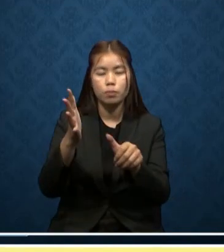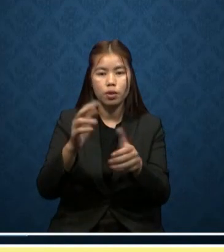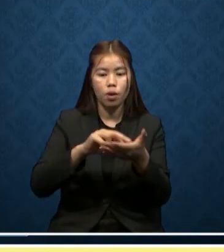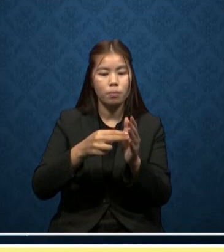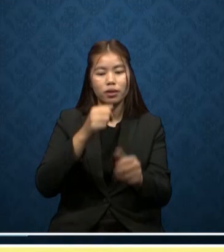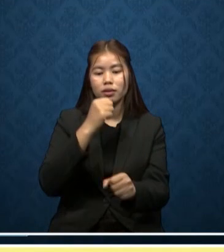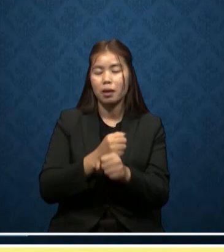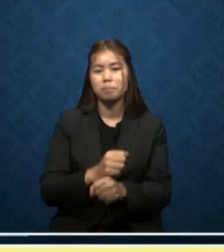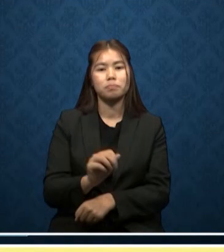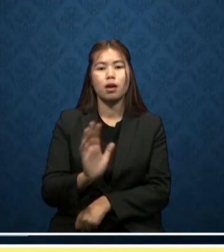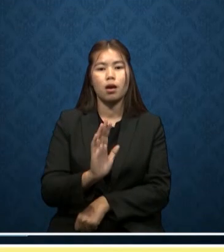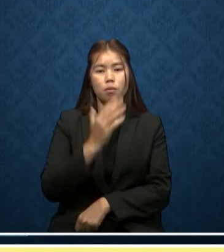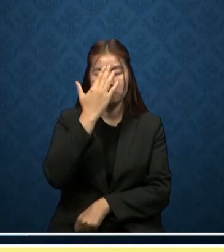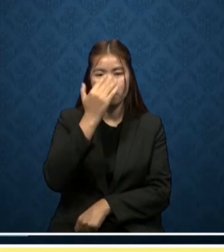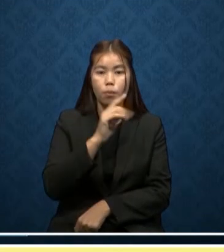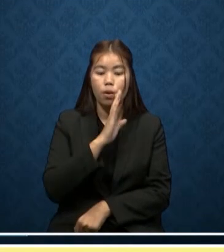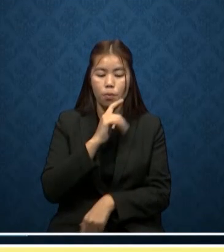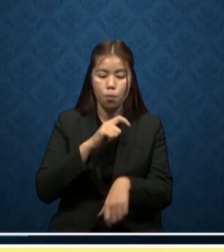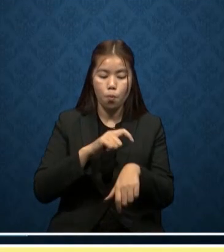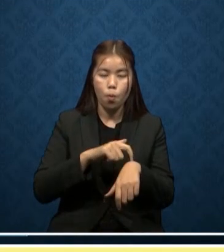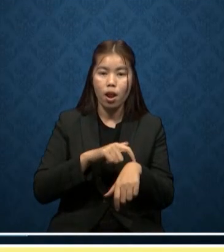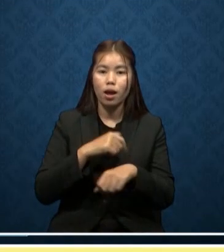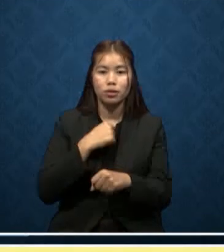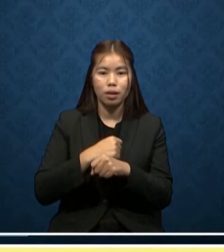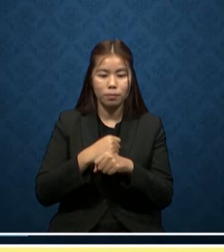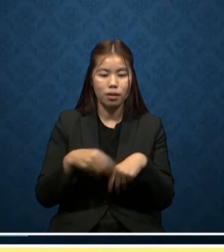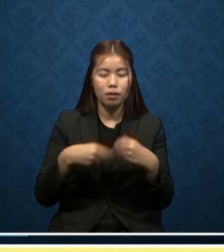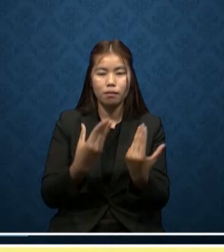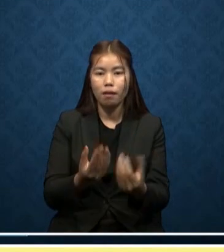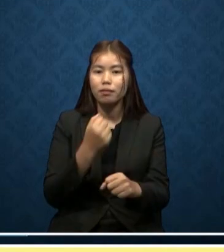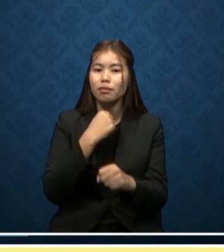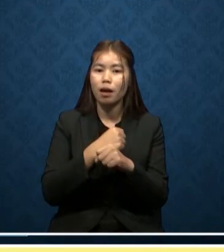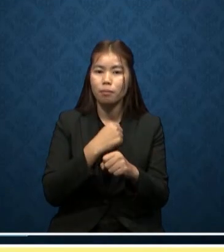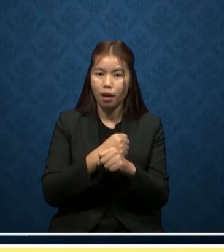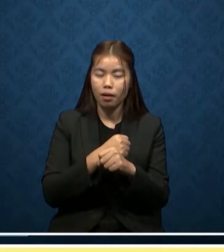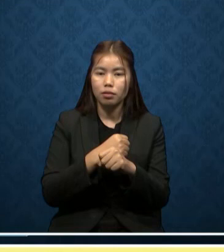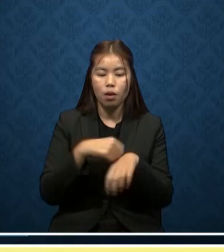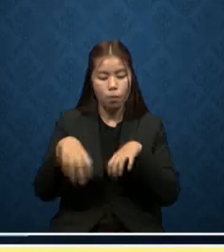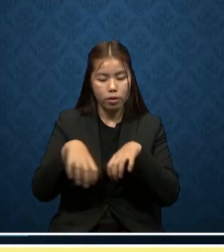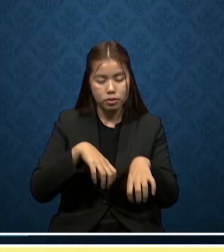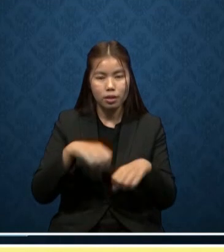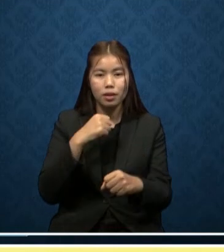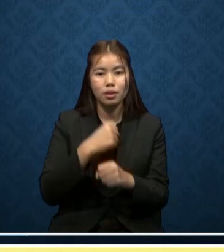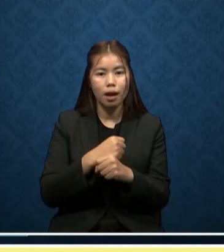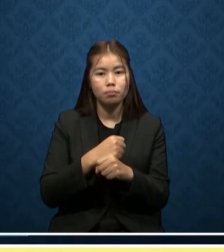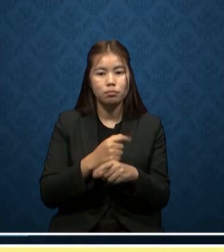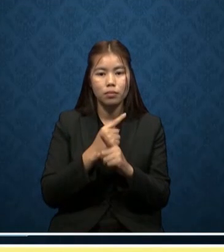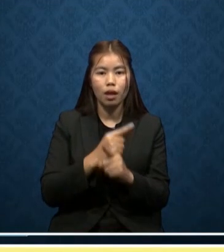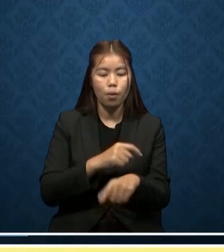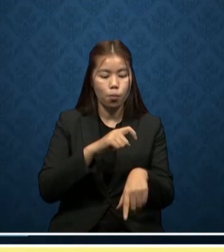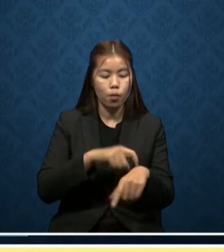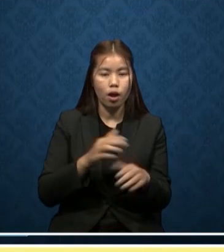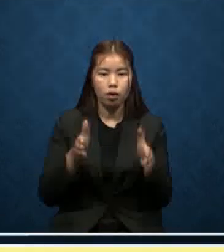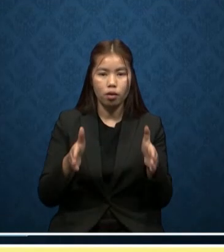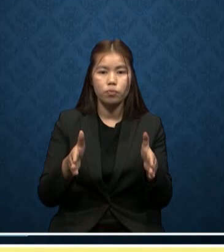ห้วงเวลาในการจัดทำดังกล่าวในห้วงเวลาของการดำเนินการตามปฏิทินงบประมาณหรือการดำเนินการตามปฏิทินที่จะ